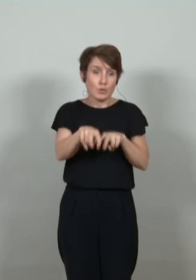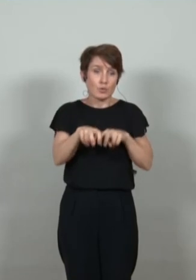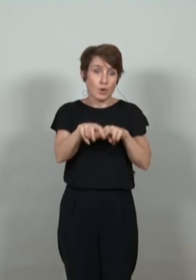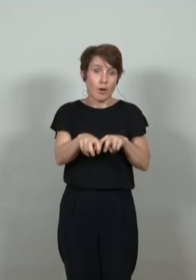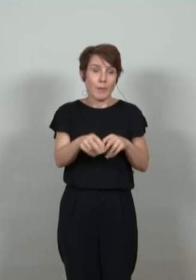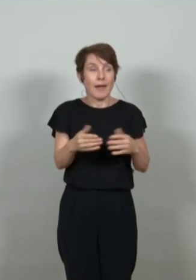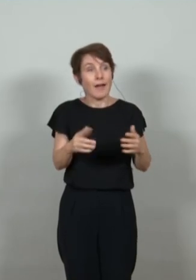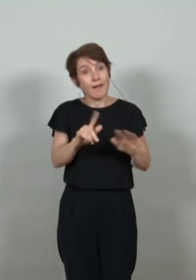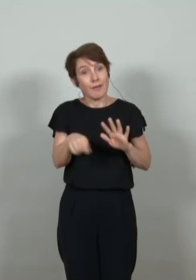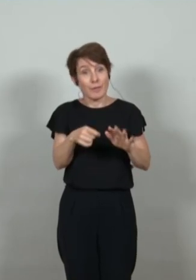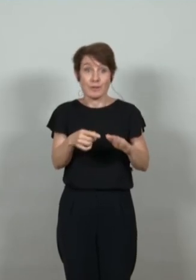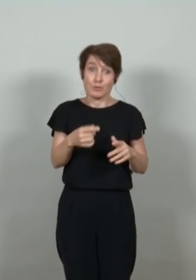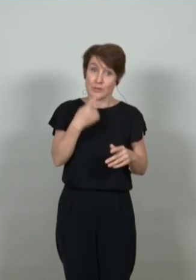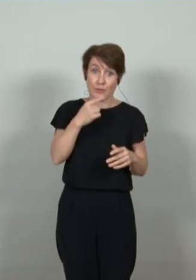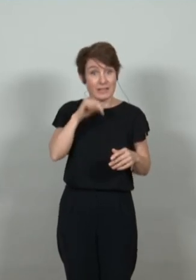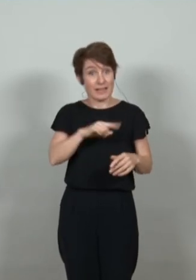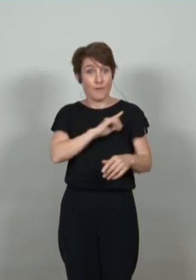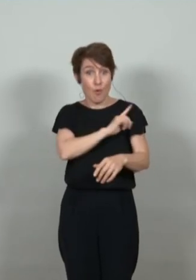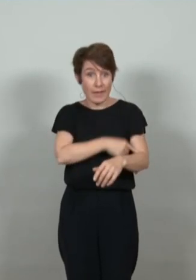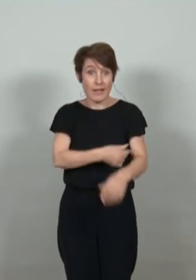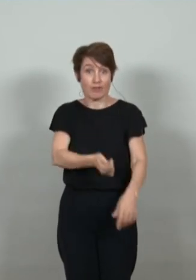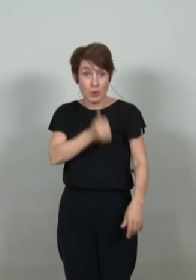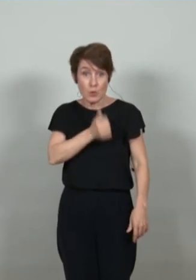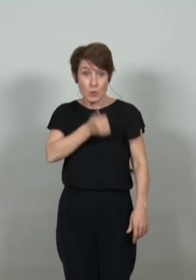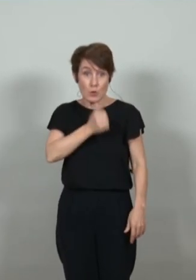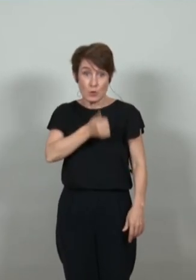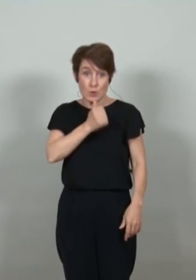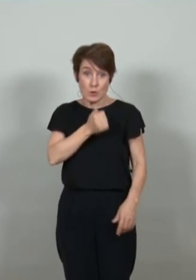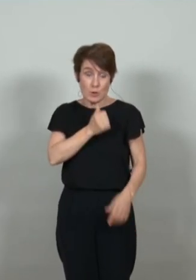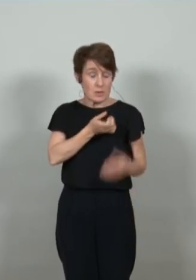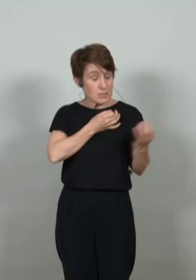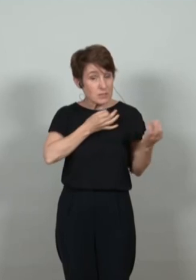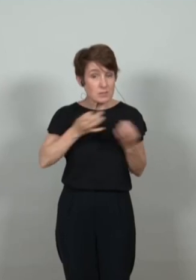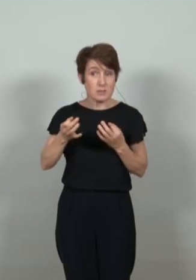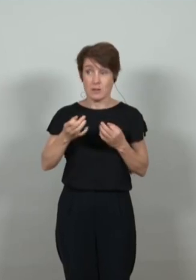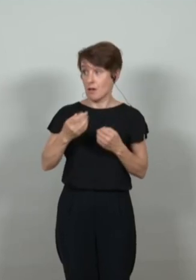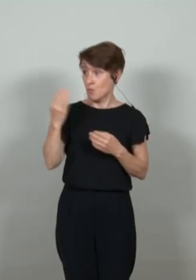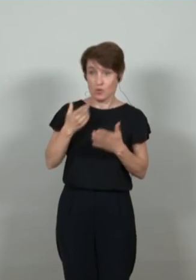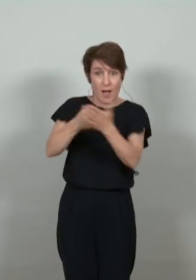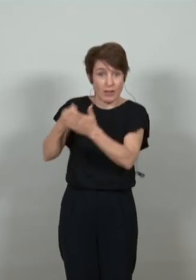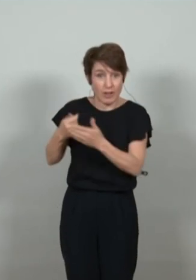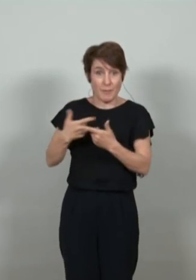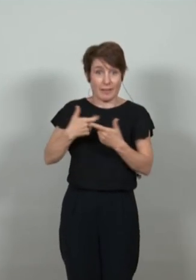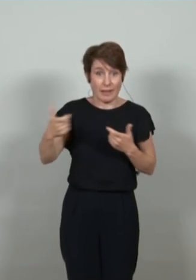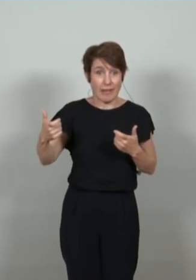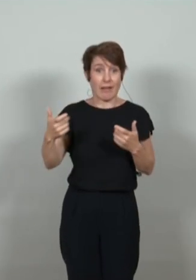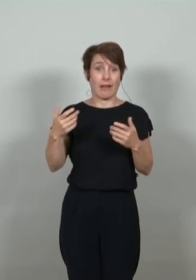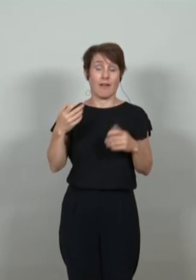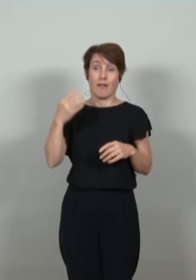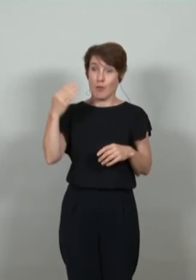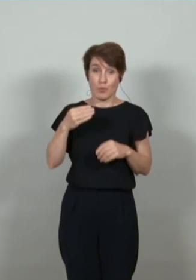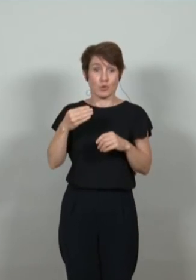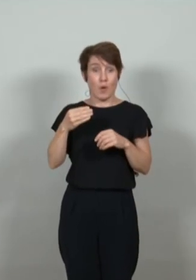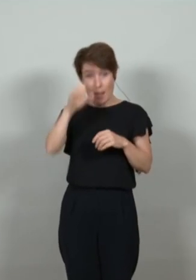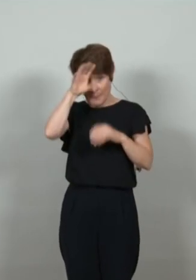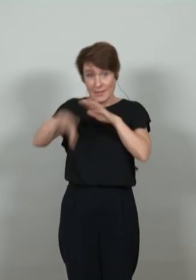dépendant de d'énergie de Somme colossales d'énergie de flux permanent d'énergie de de matériaux de de ressources d'origine minière